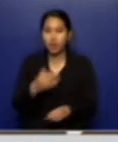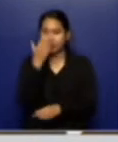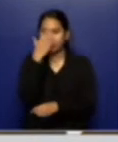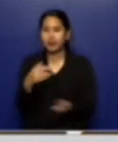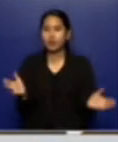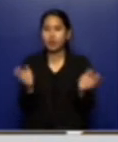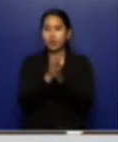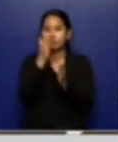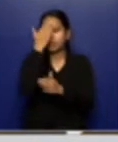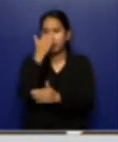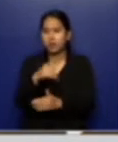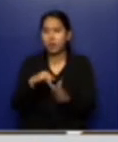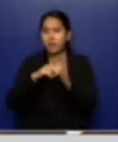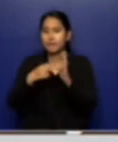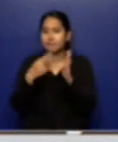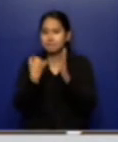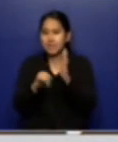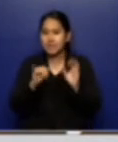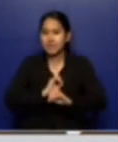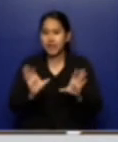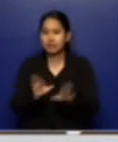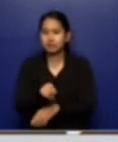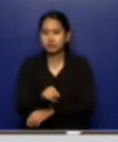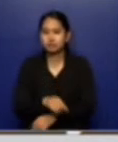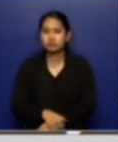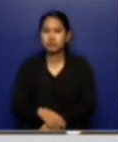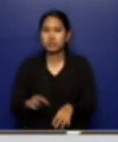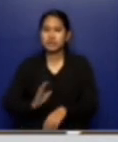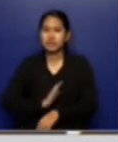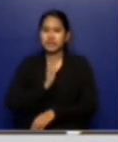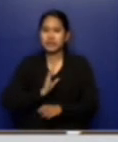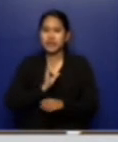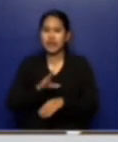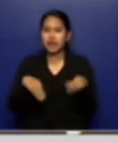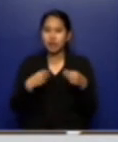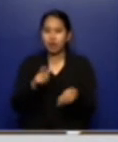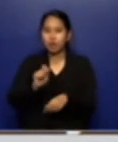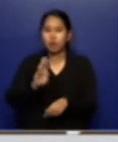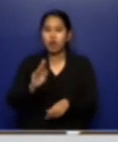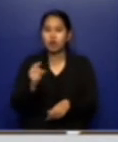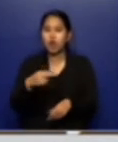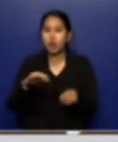มันผิดชัดเจนนะเรื่องเนี้ยท่านไม่ให้เกียรติท้องถิ่นเขาเลย